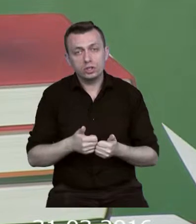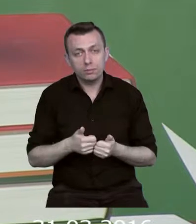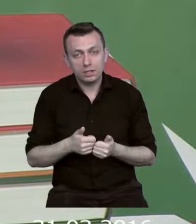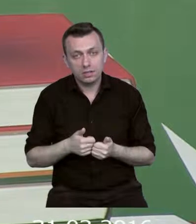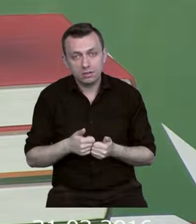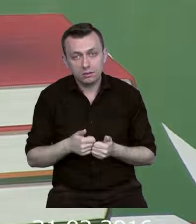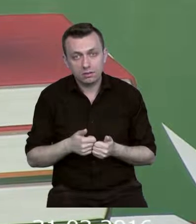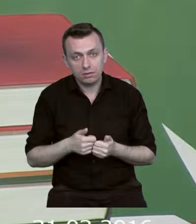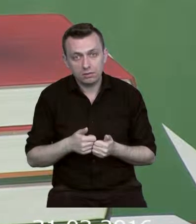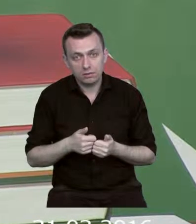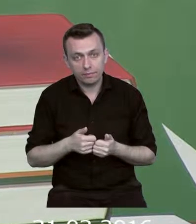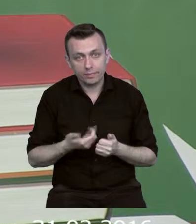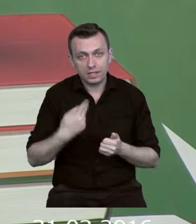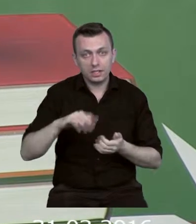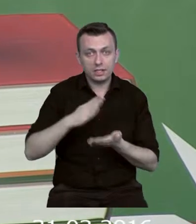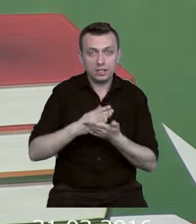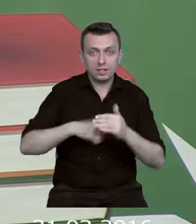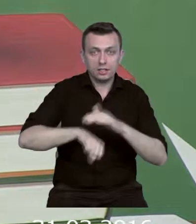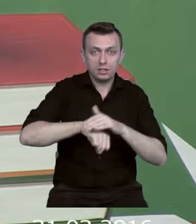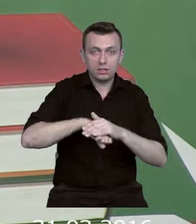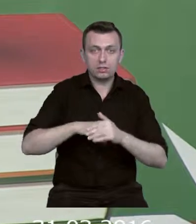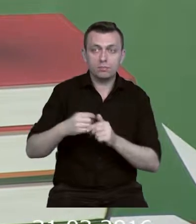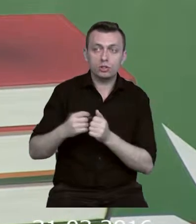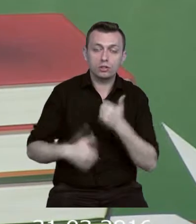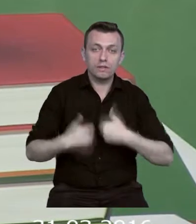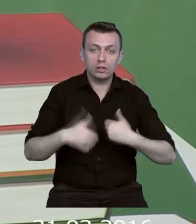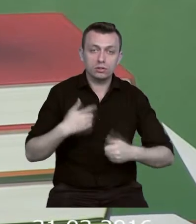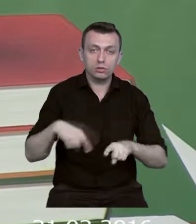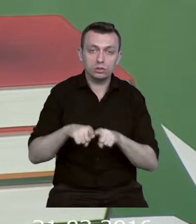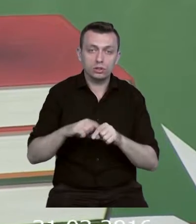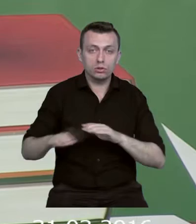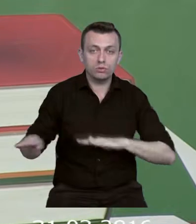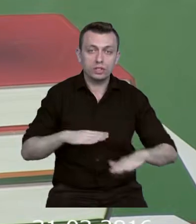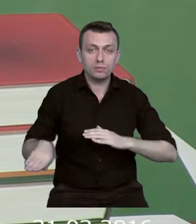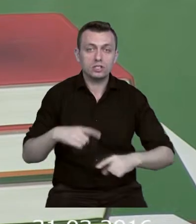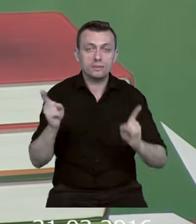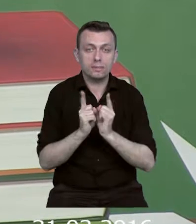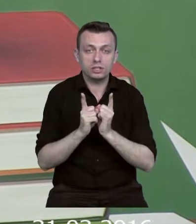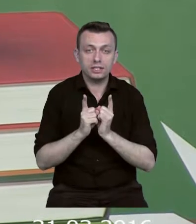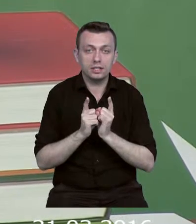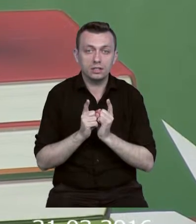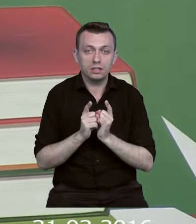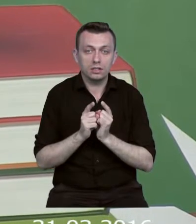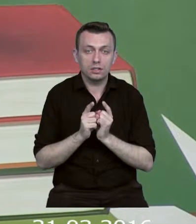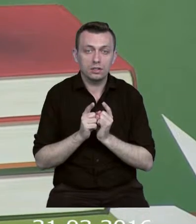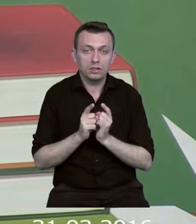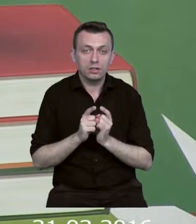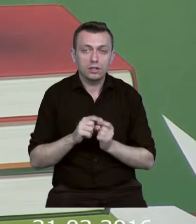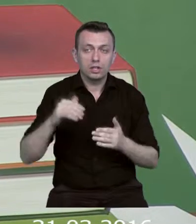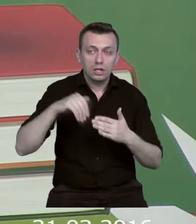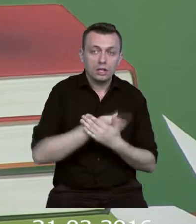i sportu, aby była terenem nie tylko sportowej rywalizacji, ale także miejscem